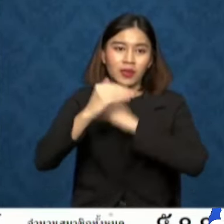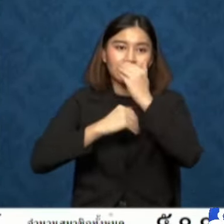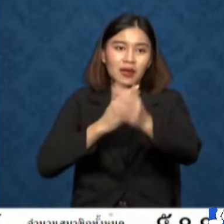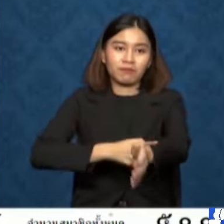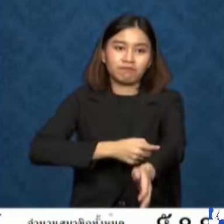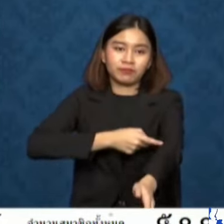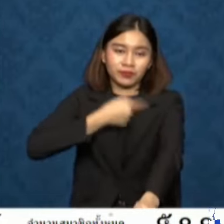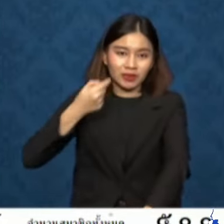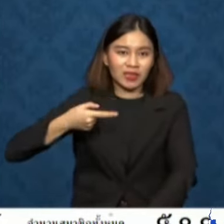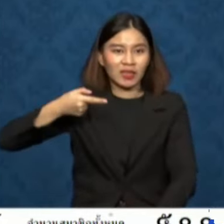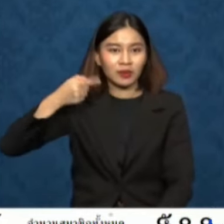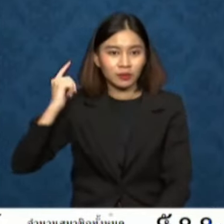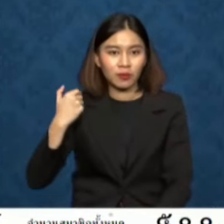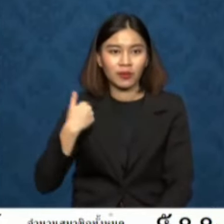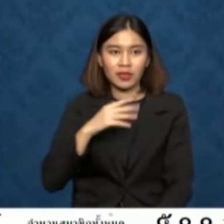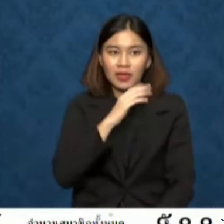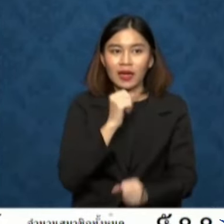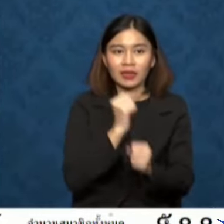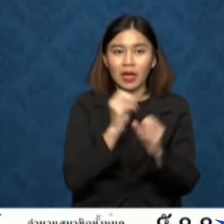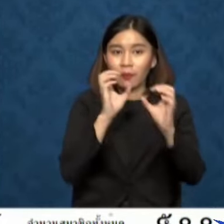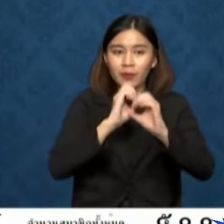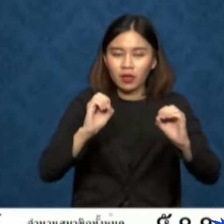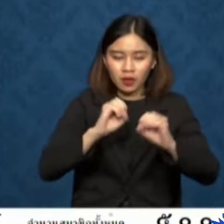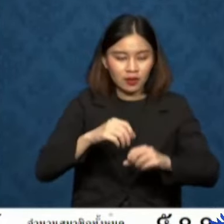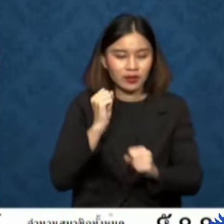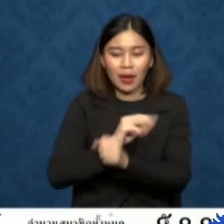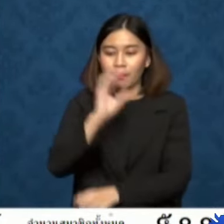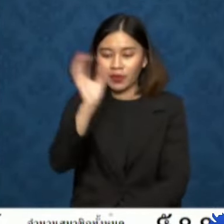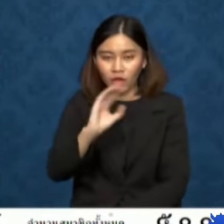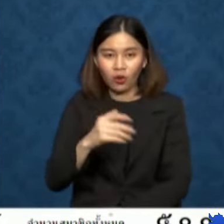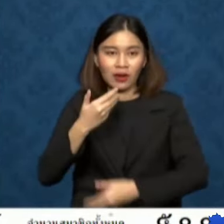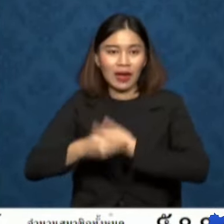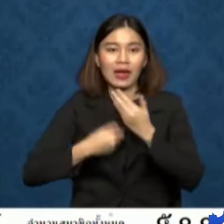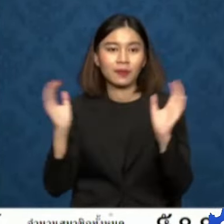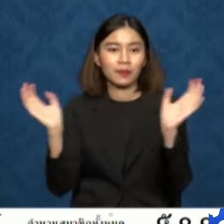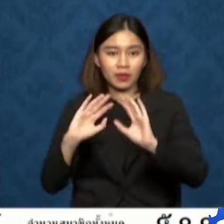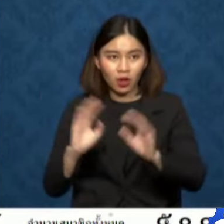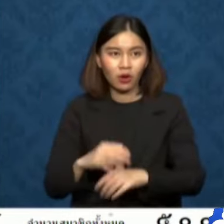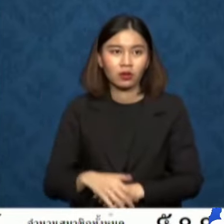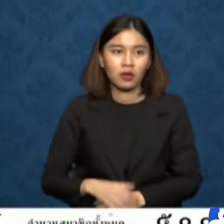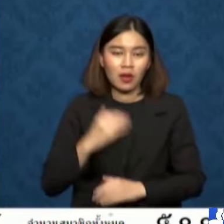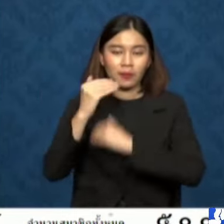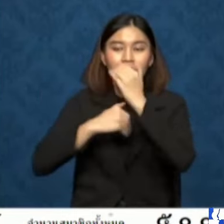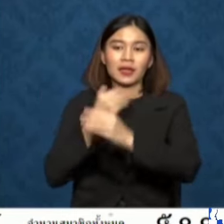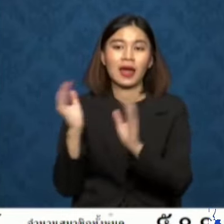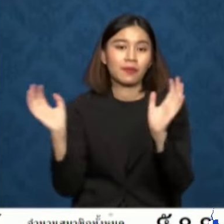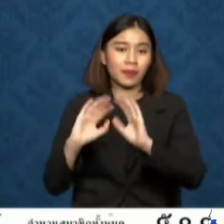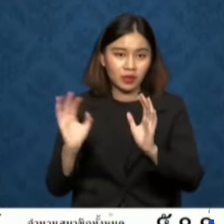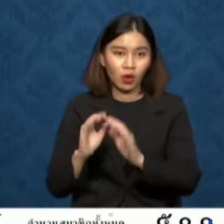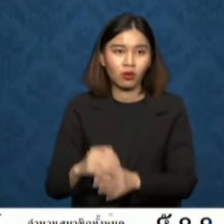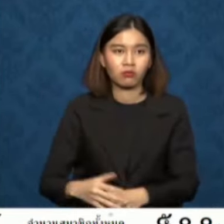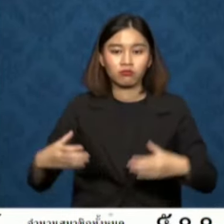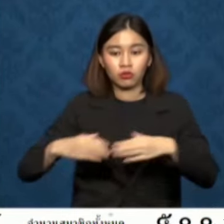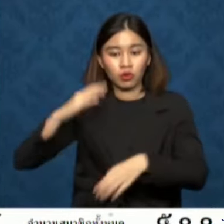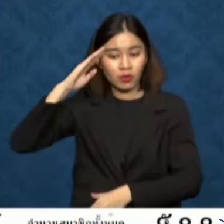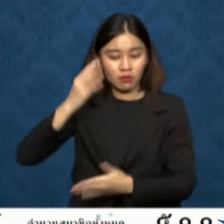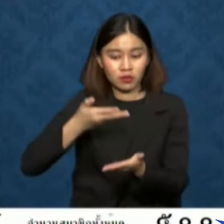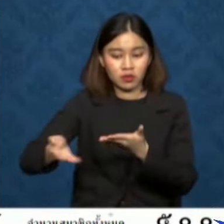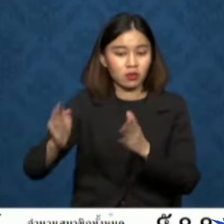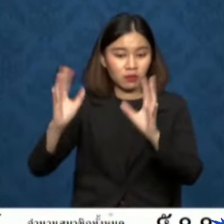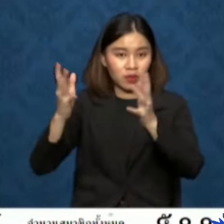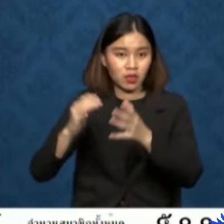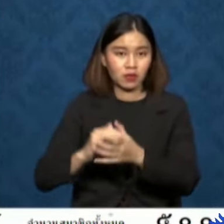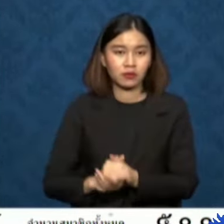ๆไม่เคยทำก็ไม่ต้องคิดที่จะทำไม่ต้องคิดที่จะขายไม่ต้องคิดที่จะพัฒนากองทัพไม่